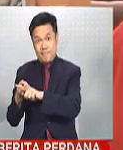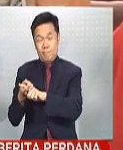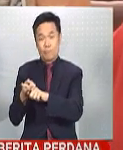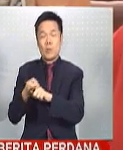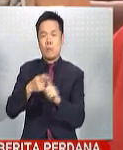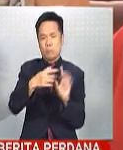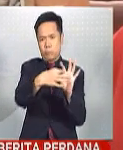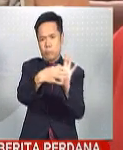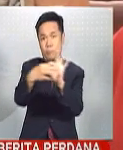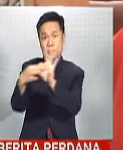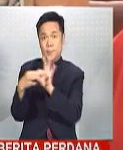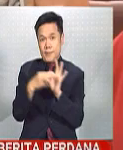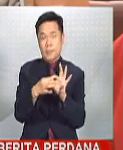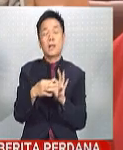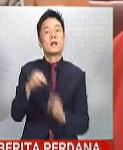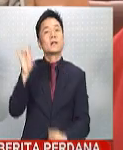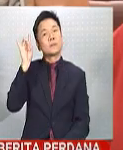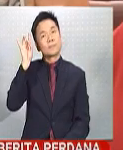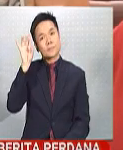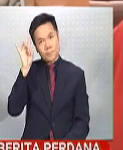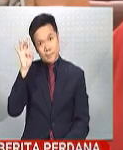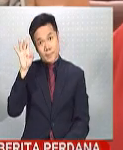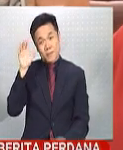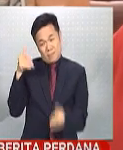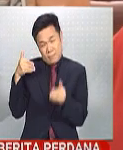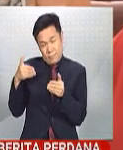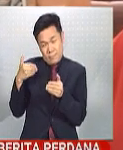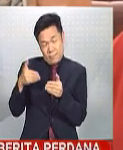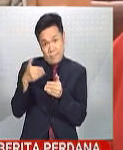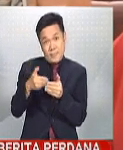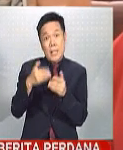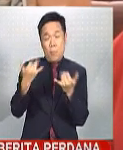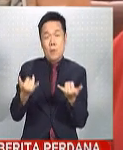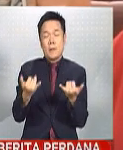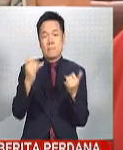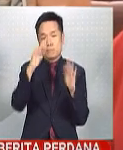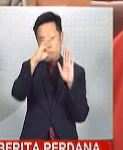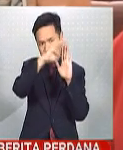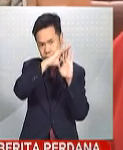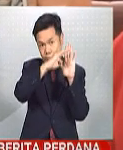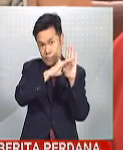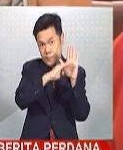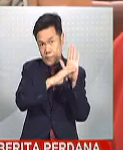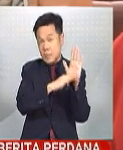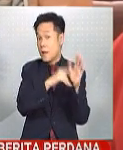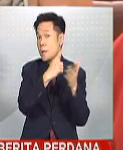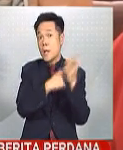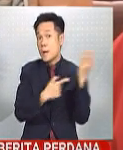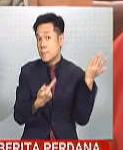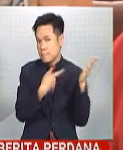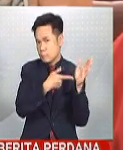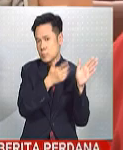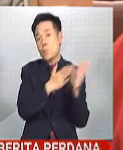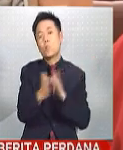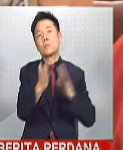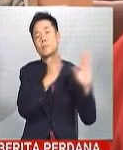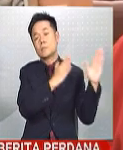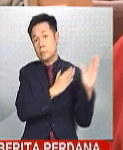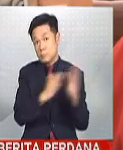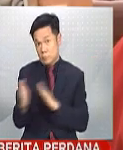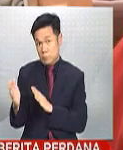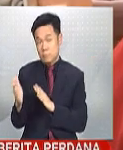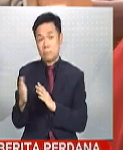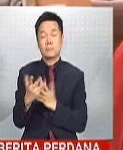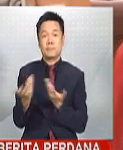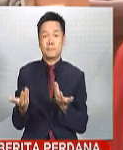lain. InsyaAllah dalam masa yang terdekat ini kami akan senaraikan apa yang kami akan laksanakan dari